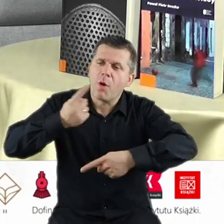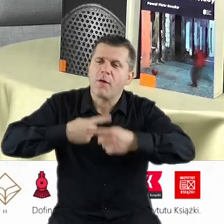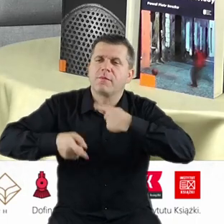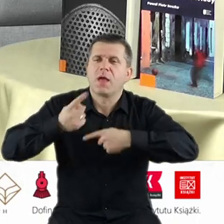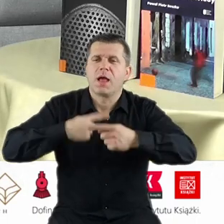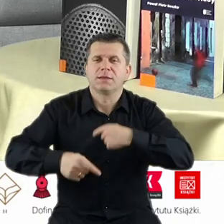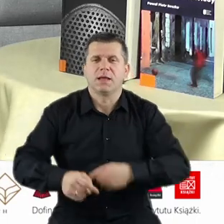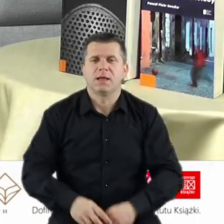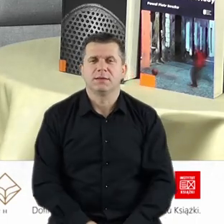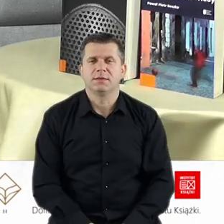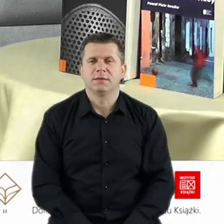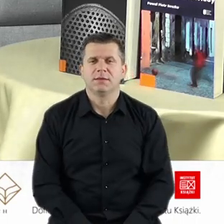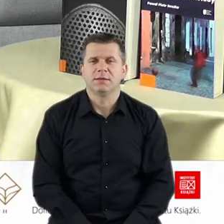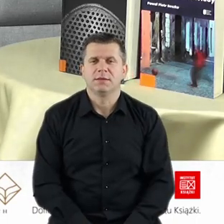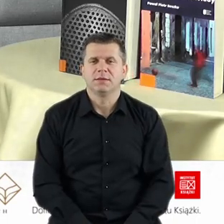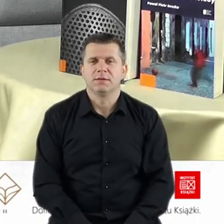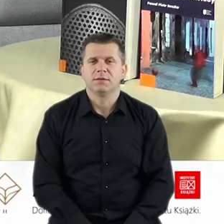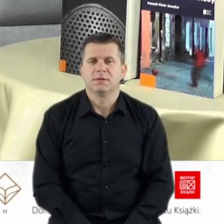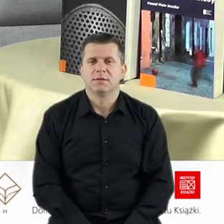Opowiadano mi,